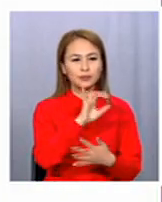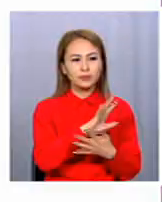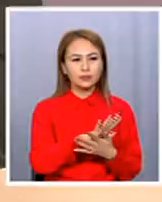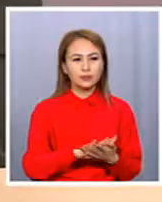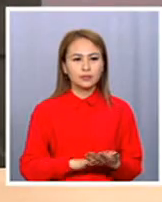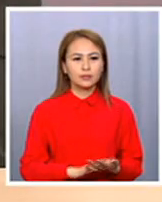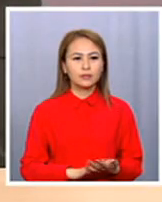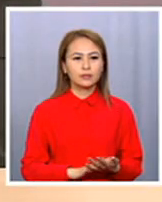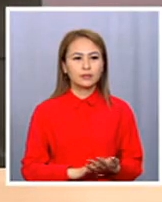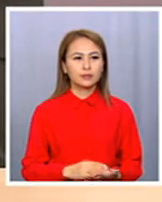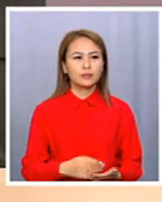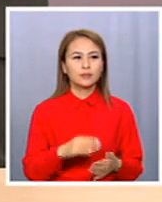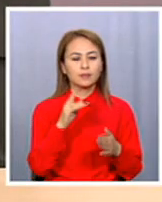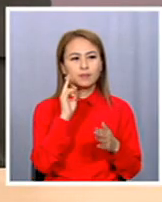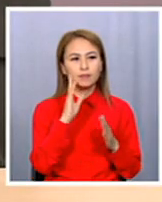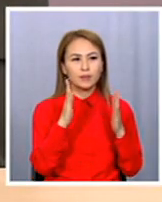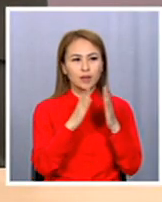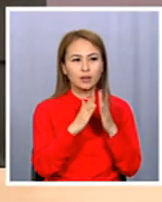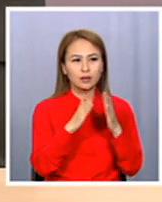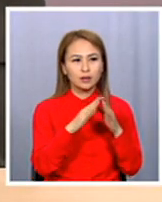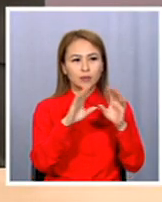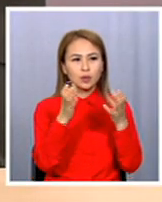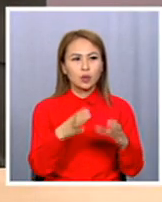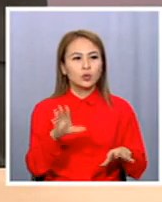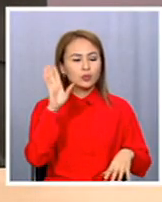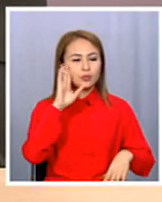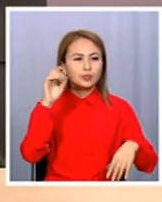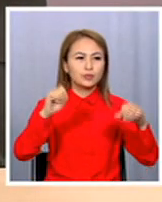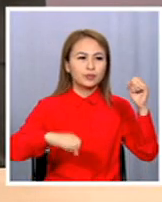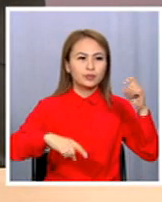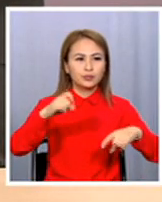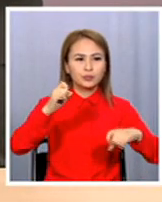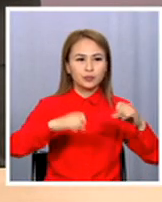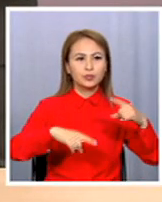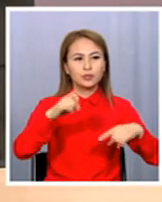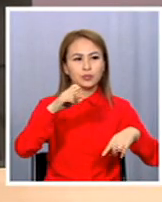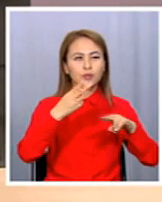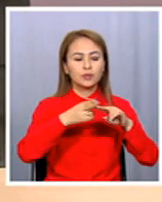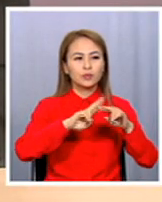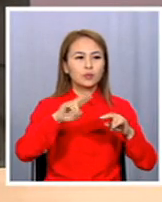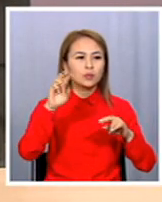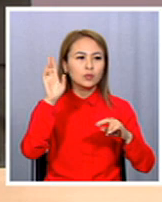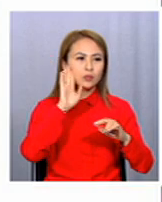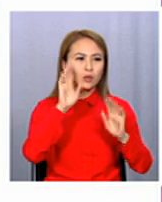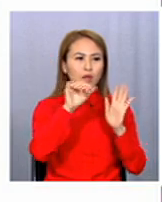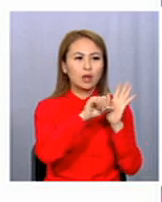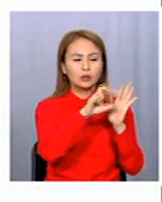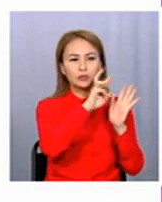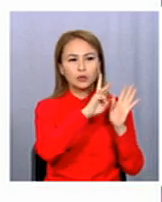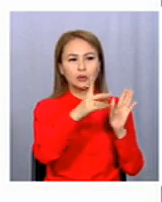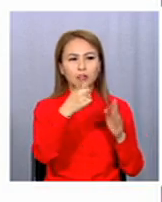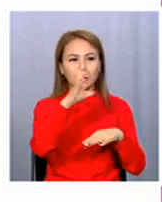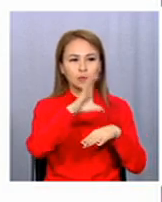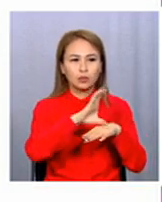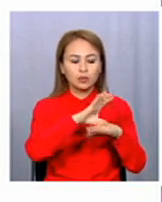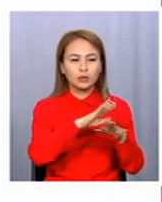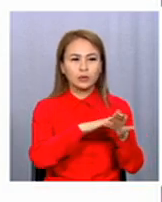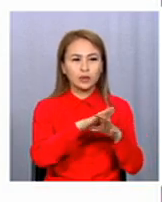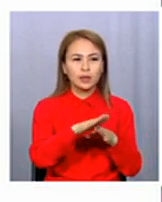жалғастырамыз. Пәтердегі құбырдан су тамшылап тұр. Тамшылаған судан 6 минутта 1 стақан